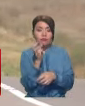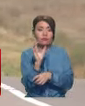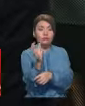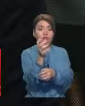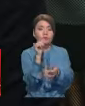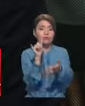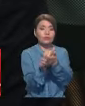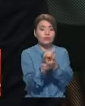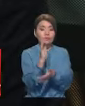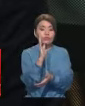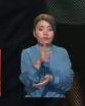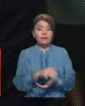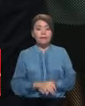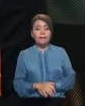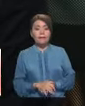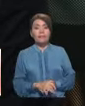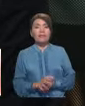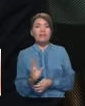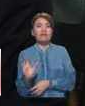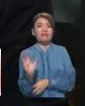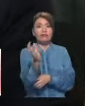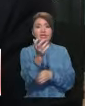оборудование. Вышки представляют из себя